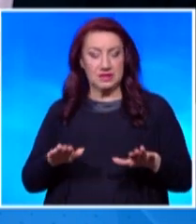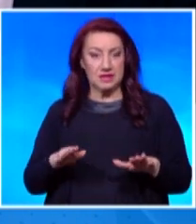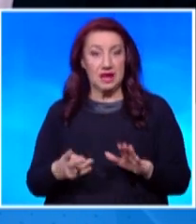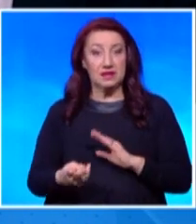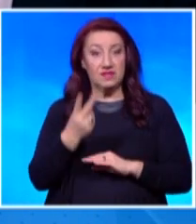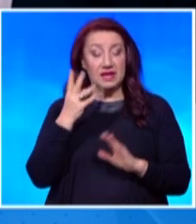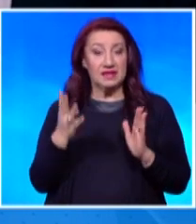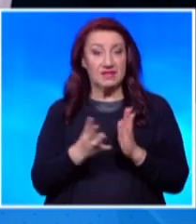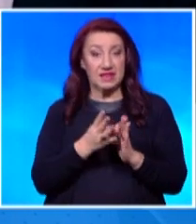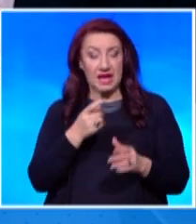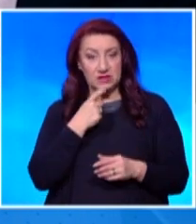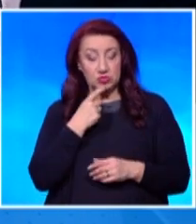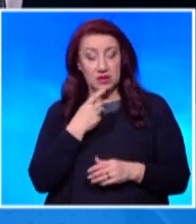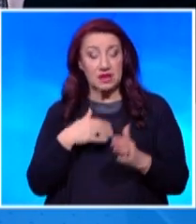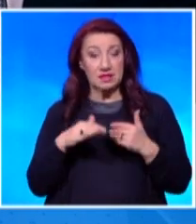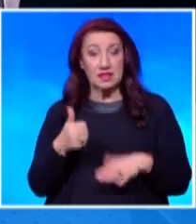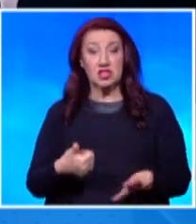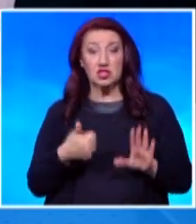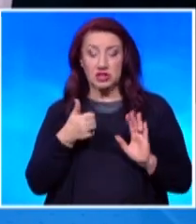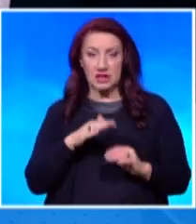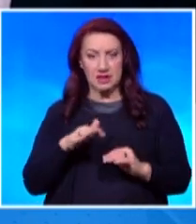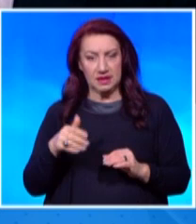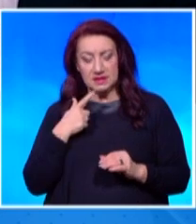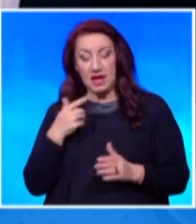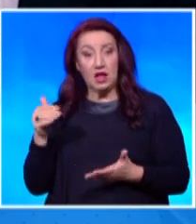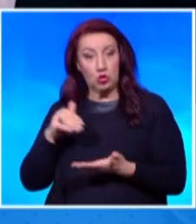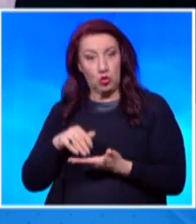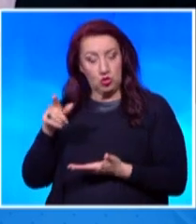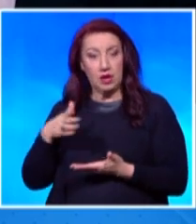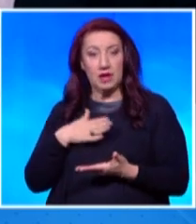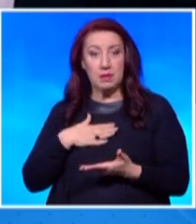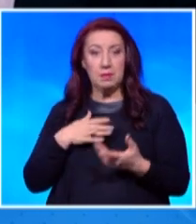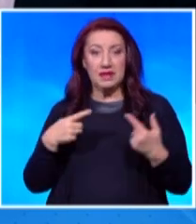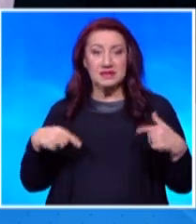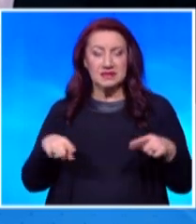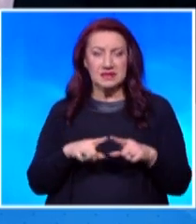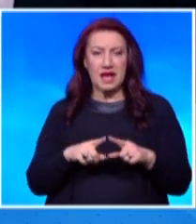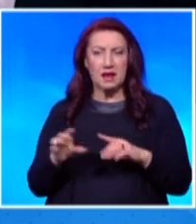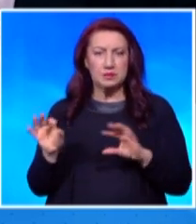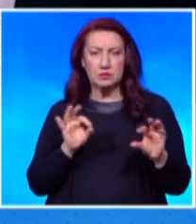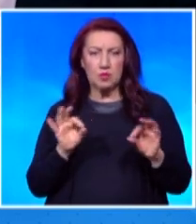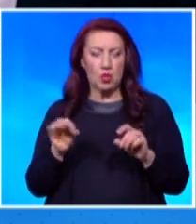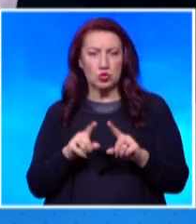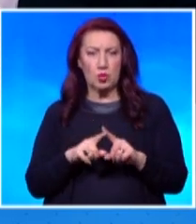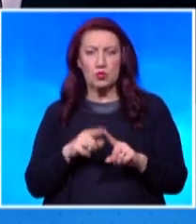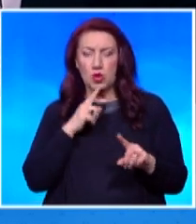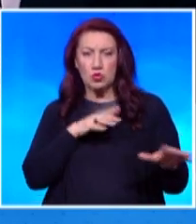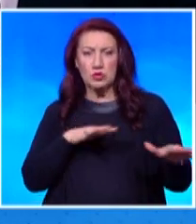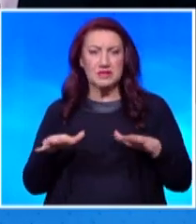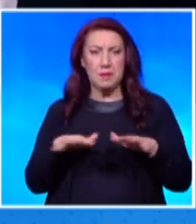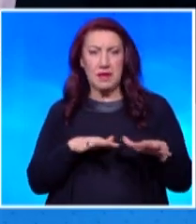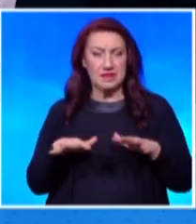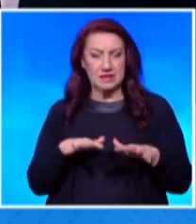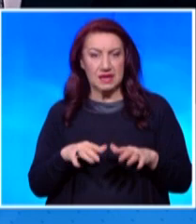година премираха над 6000 деца през нашия полигон. И имаме стая, имитираща класна стая 7 по Рихтер, в която